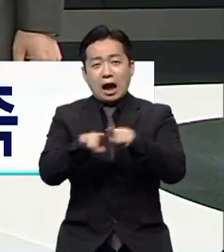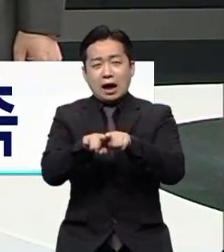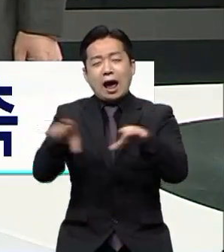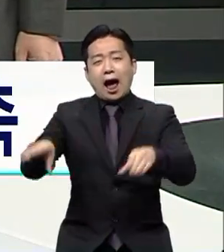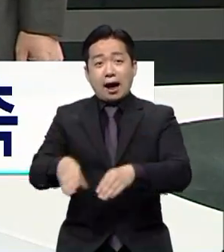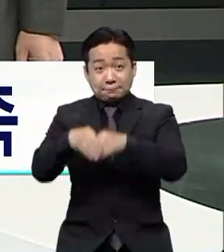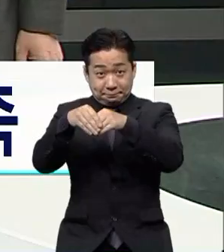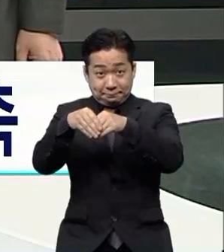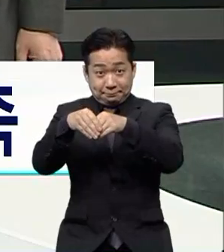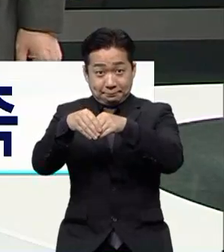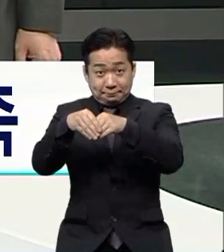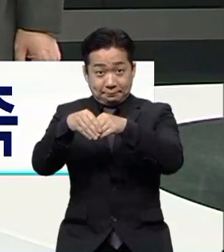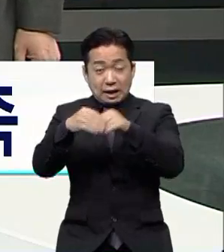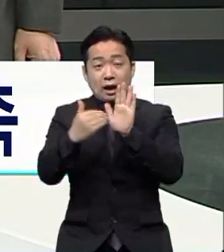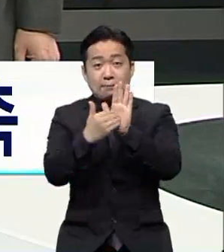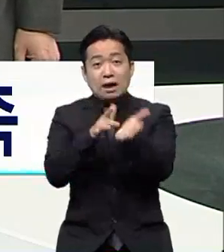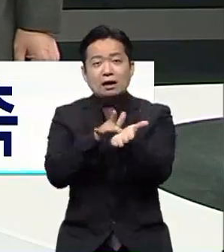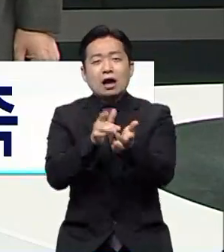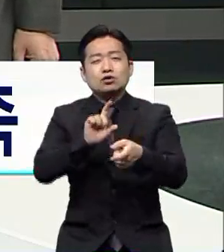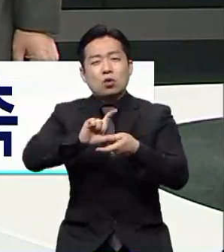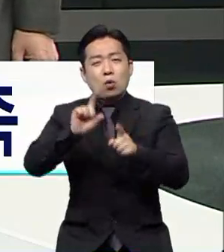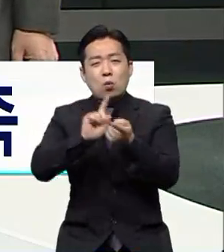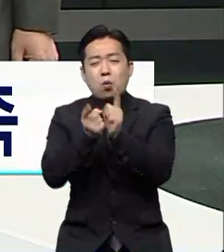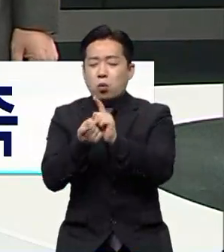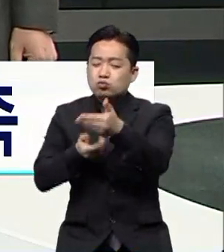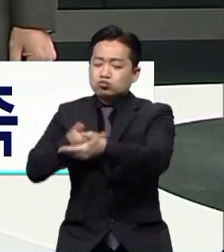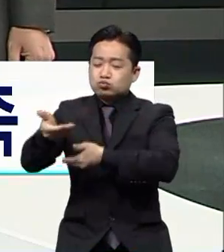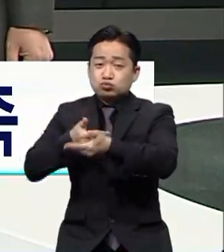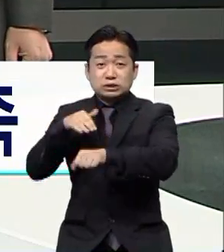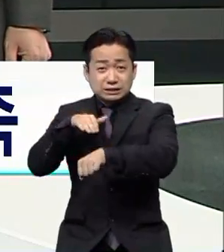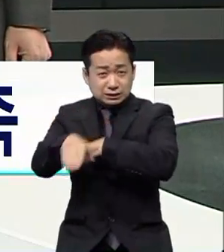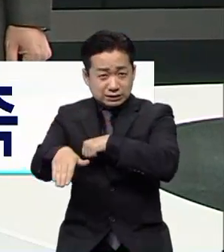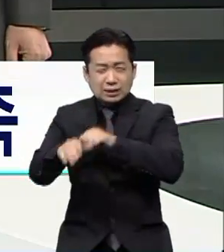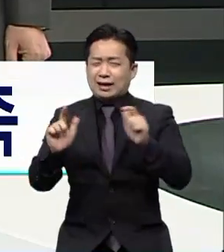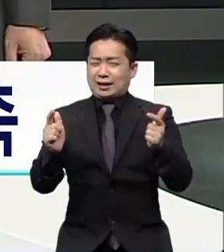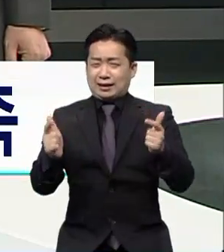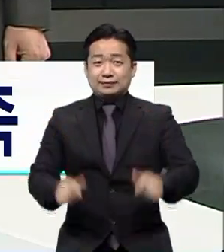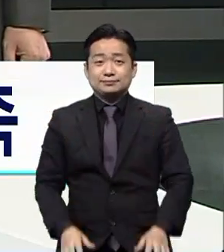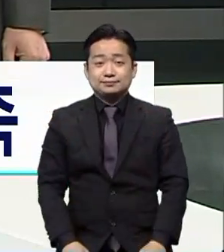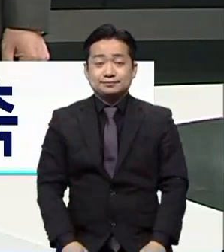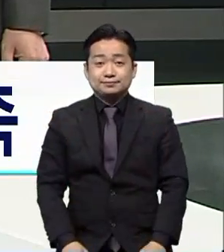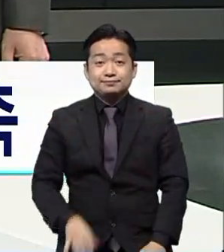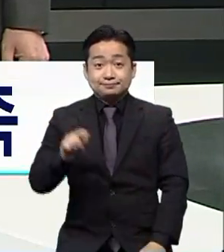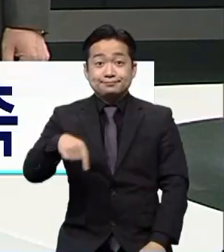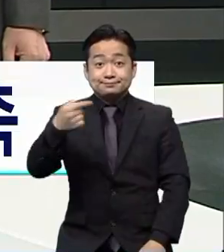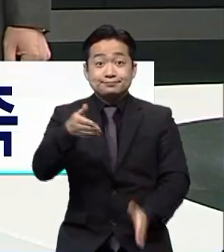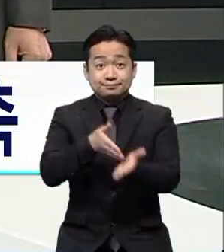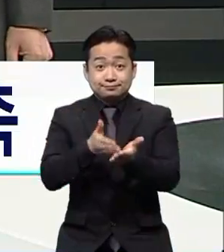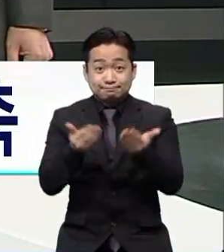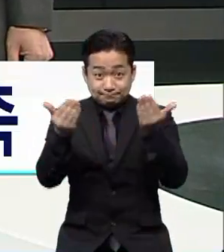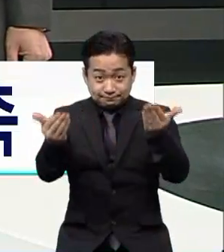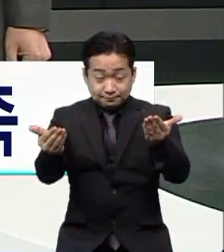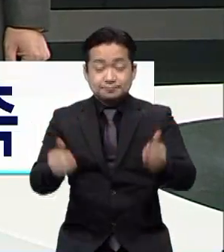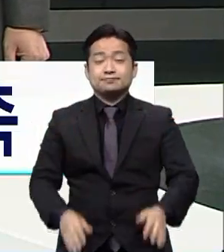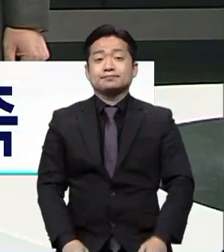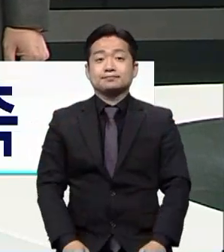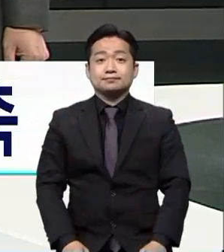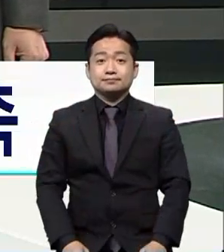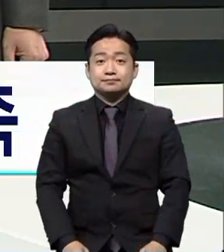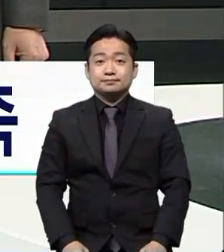맺기로 했는데 백신을 서로 주고받을 수 있는 스와프 방식은 아니었습니다. 계속해서 조동찬